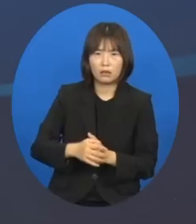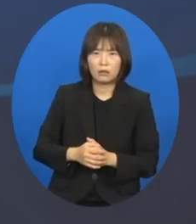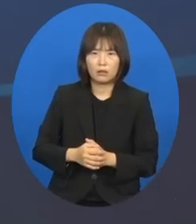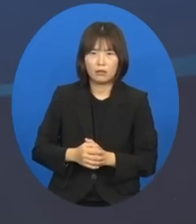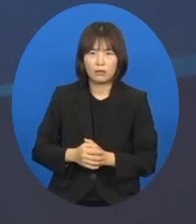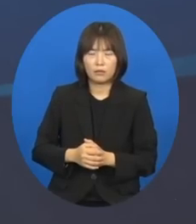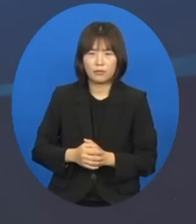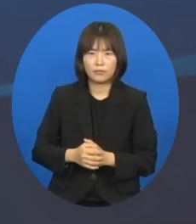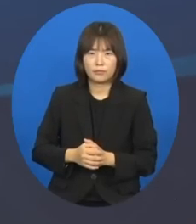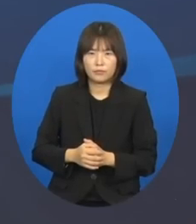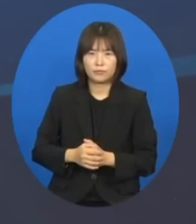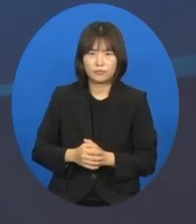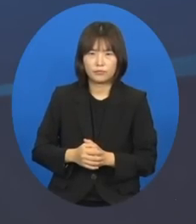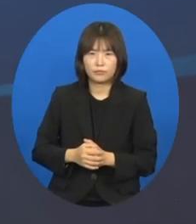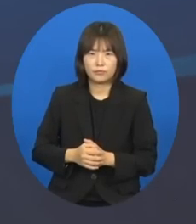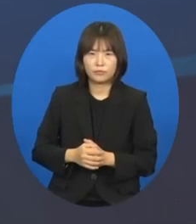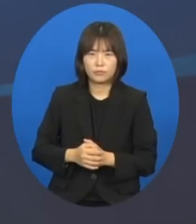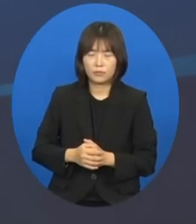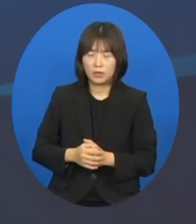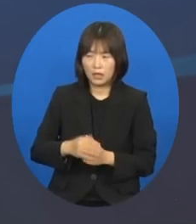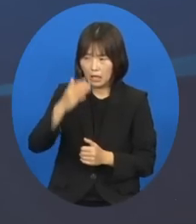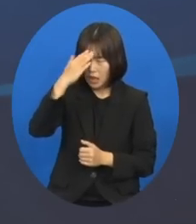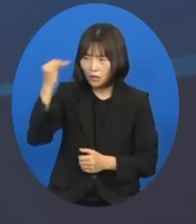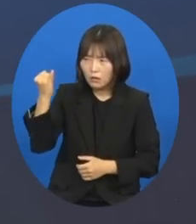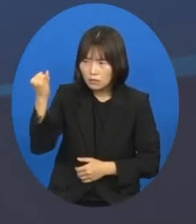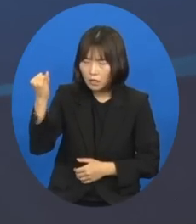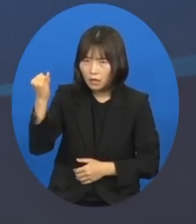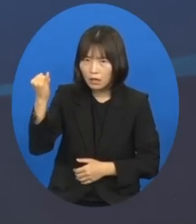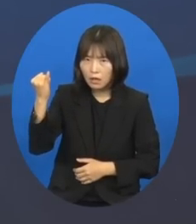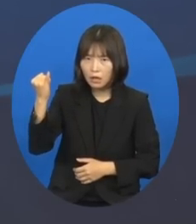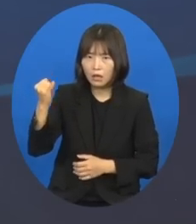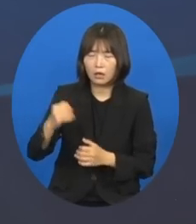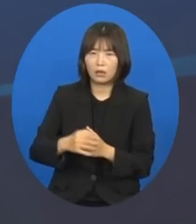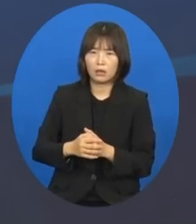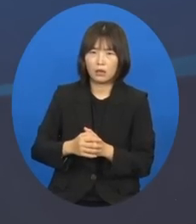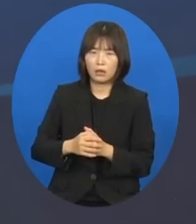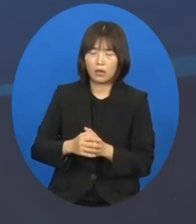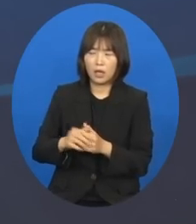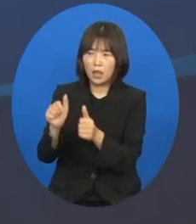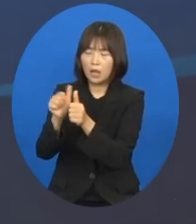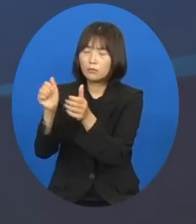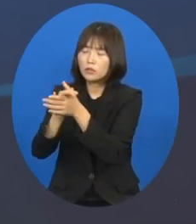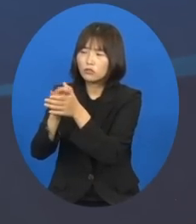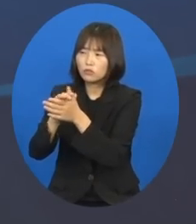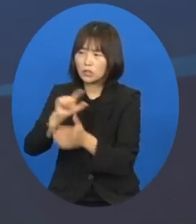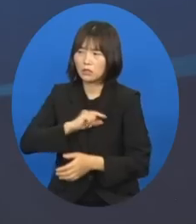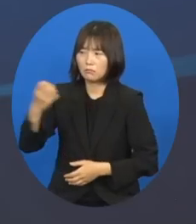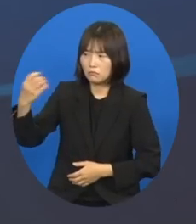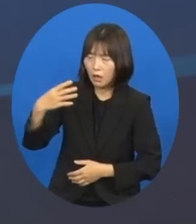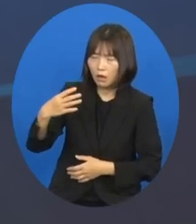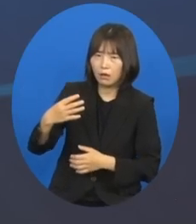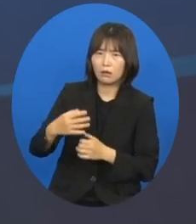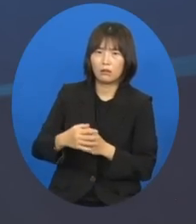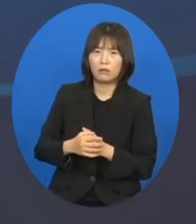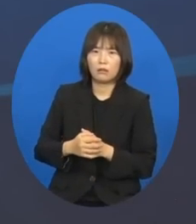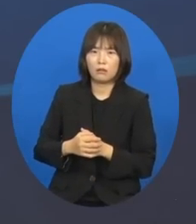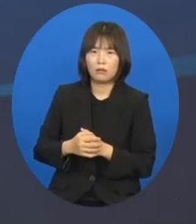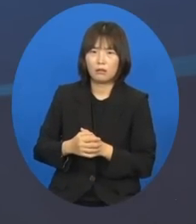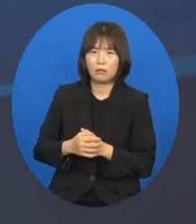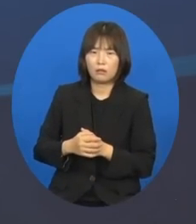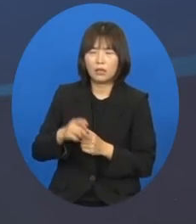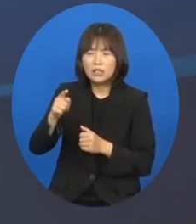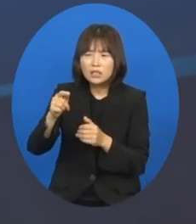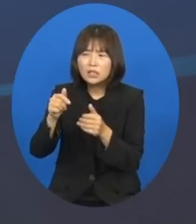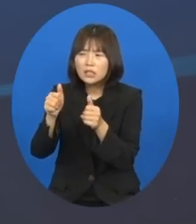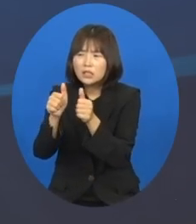저라고 이야기하니까 누구 아냐고 그러는데 남자친구 이름을 얘기하니 안다고 얘기하니까 그 전화기 너머의 목소리가 그 남자가 내